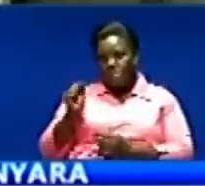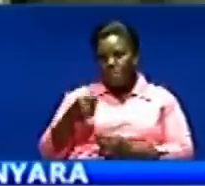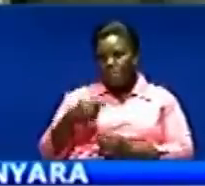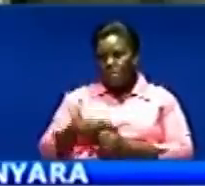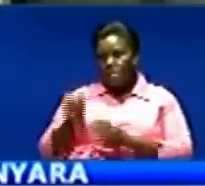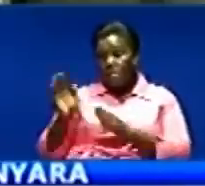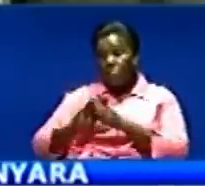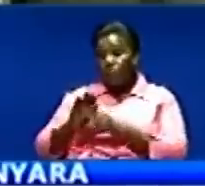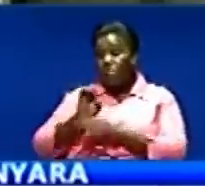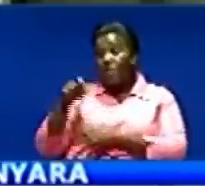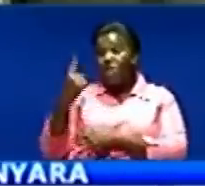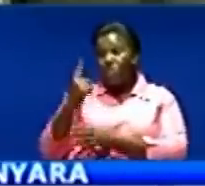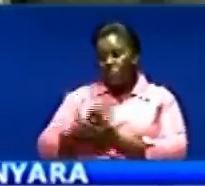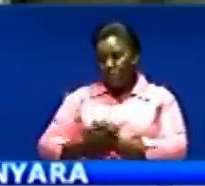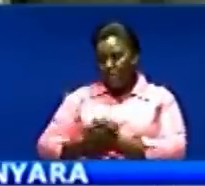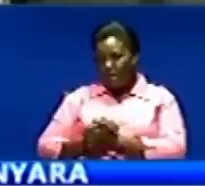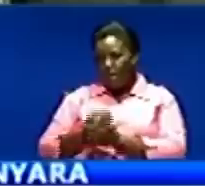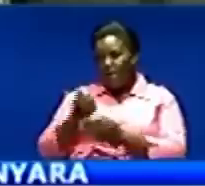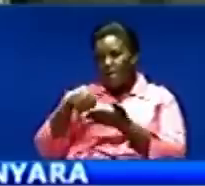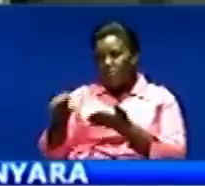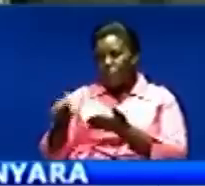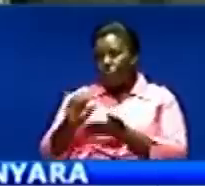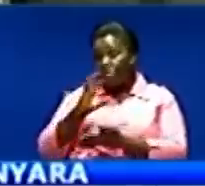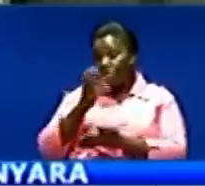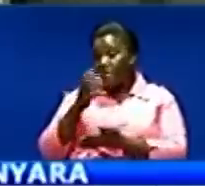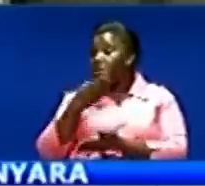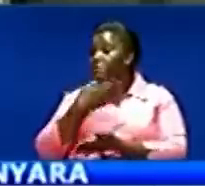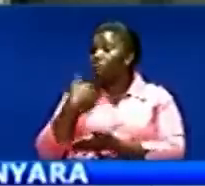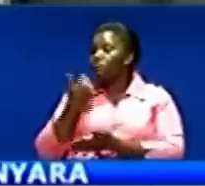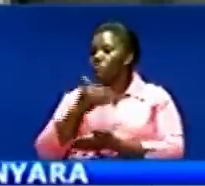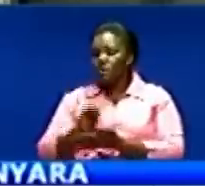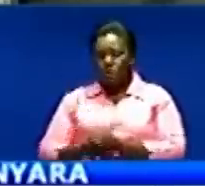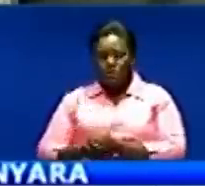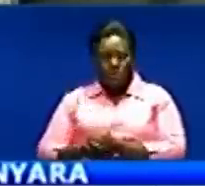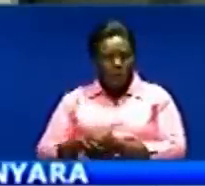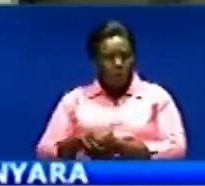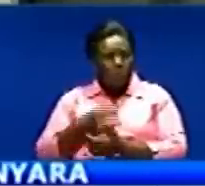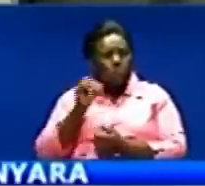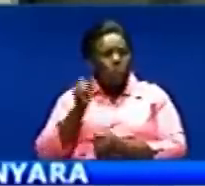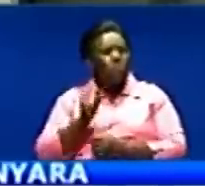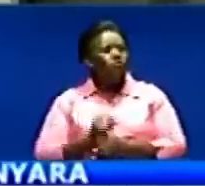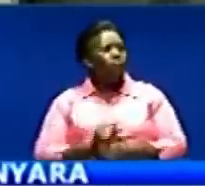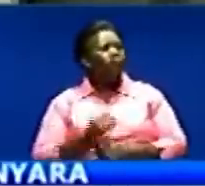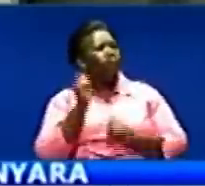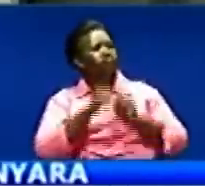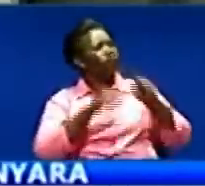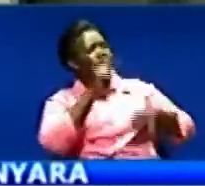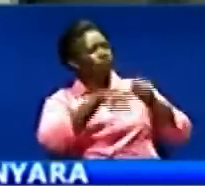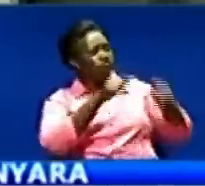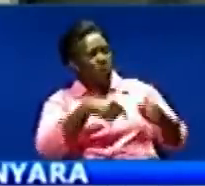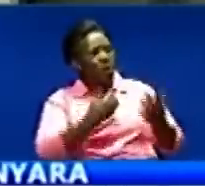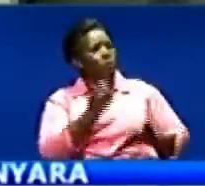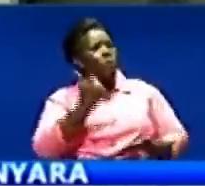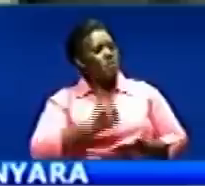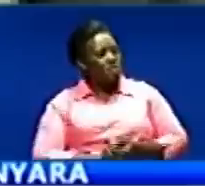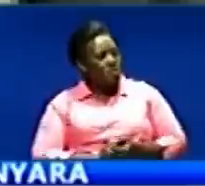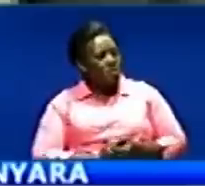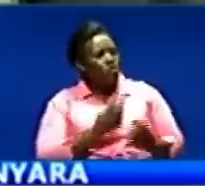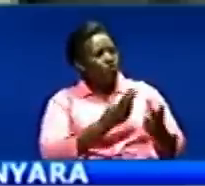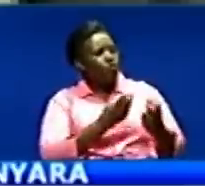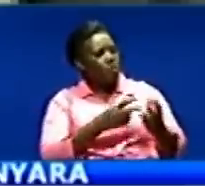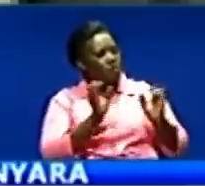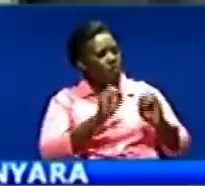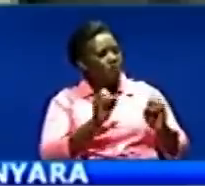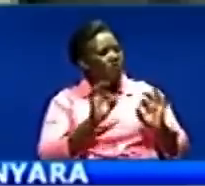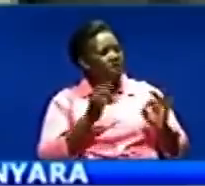nimetumia 1000. Akasema kwa nini nimetumia, singebaki hadi mimi nije. Mimi nikamwambia nilikuwa nahisi njaa.